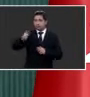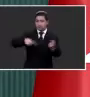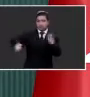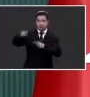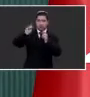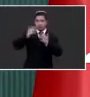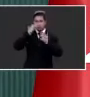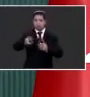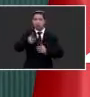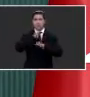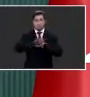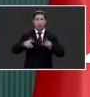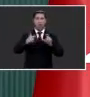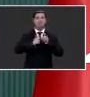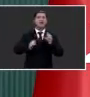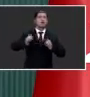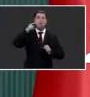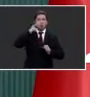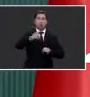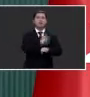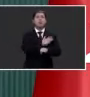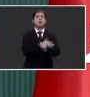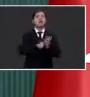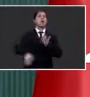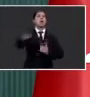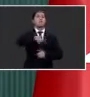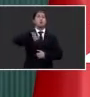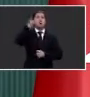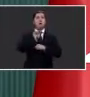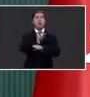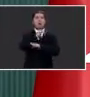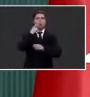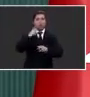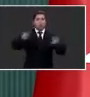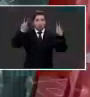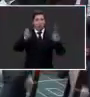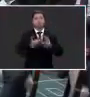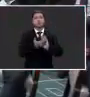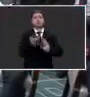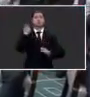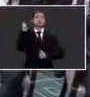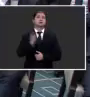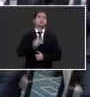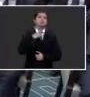sürecin sonunda enflasyonu vatandaşımızın günlük hayatından çıkaracağız